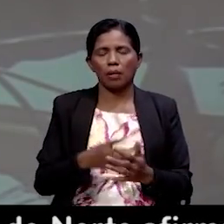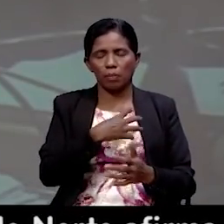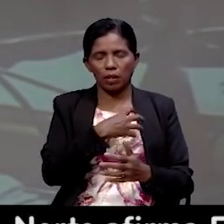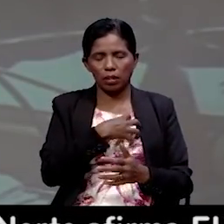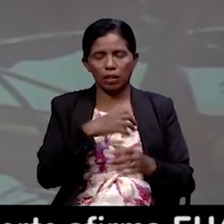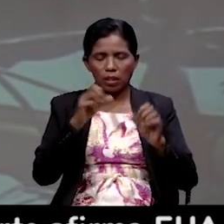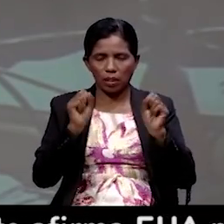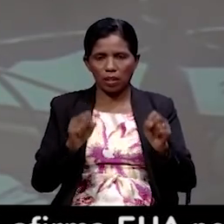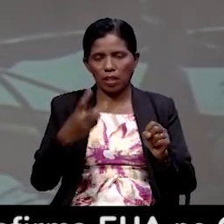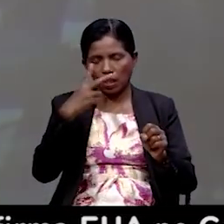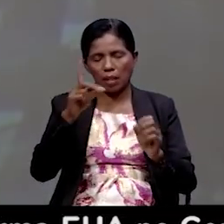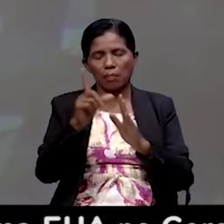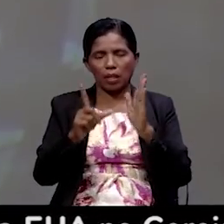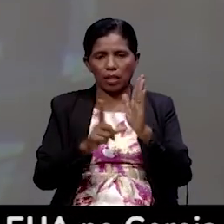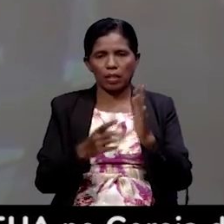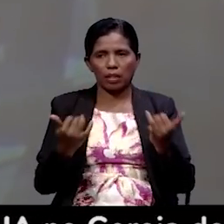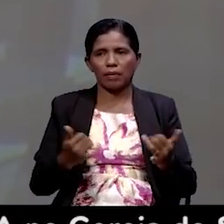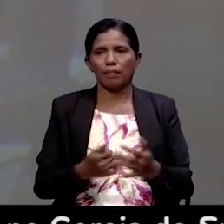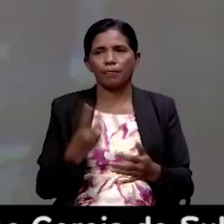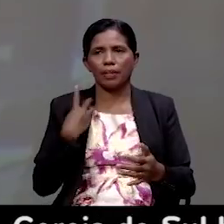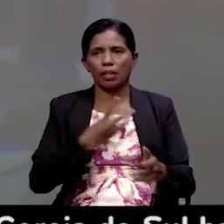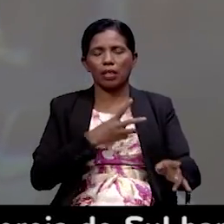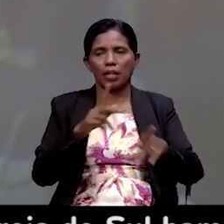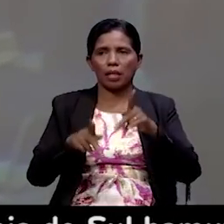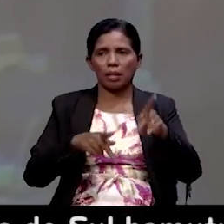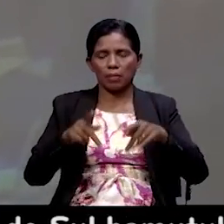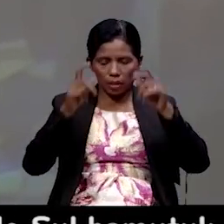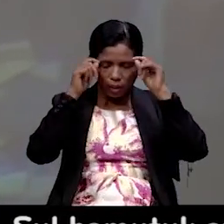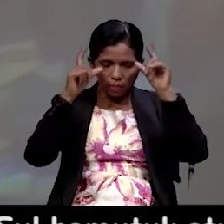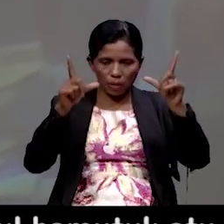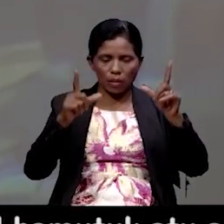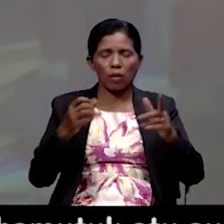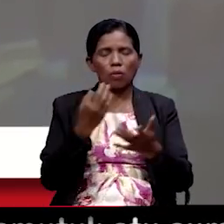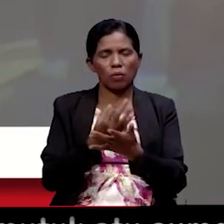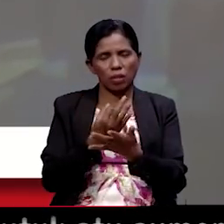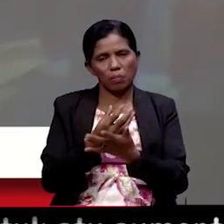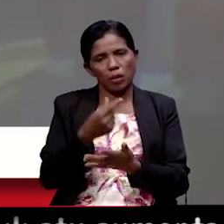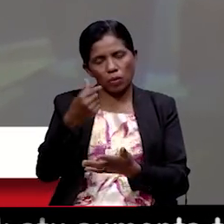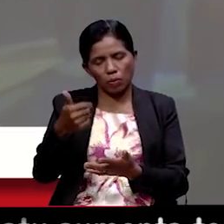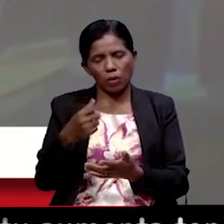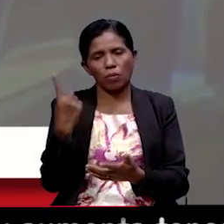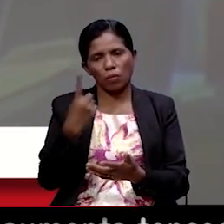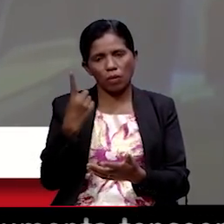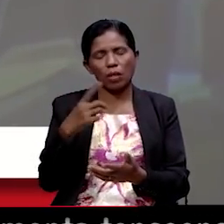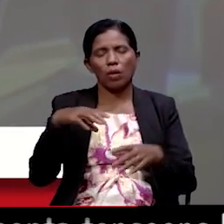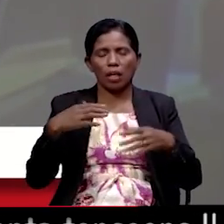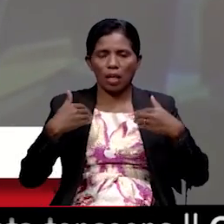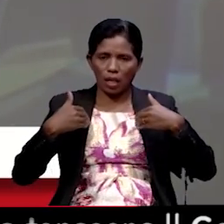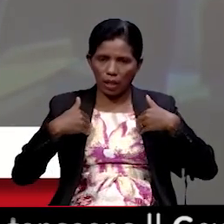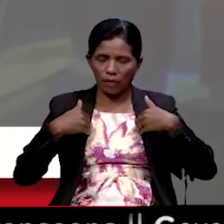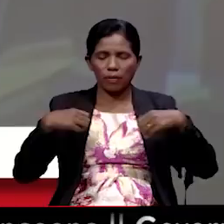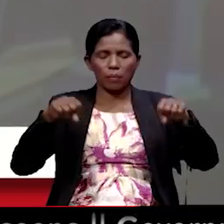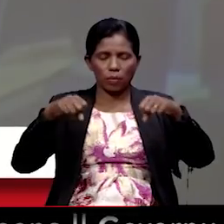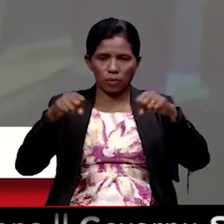rifali decreto lei dane. Itani a populasaun Timor, o rendimento ki sira soia forsa para bele e a transporte